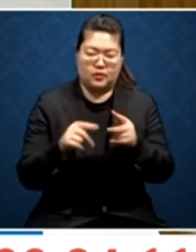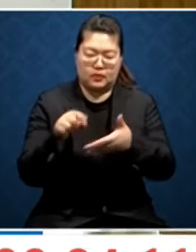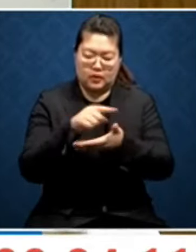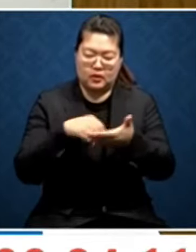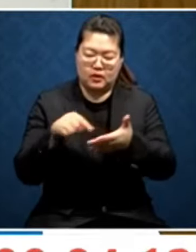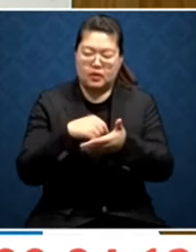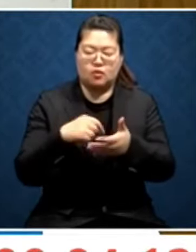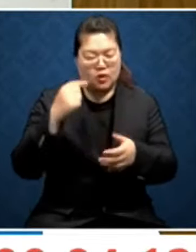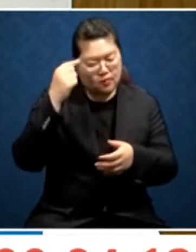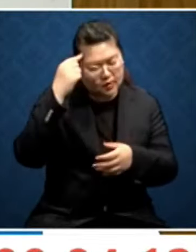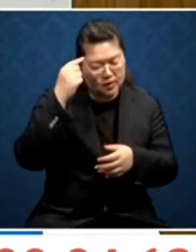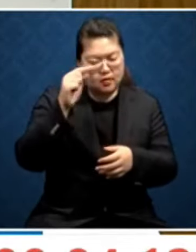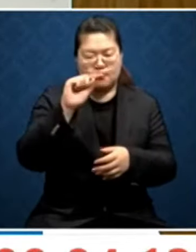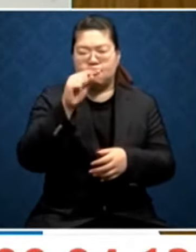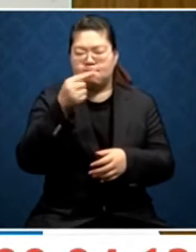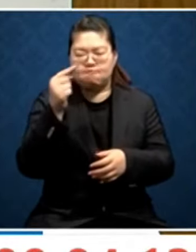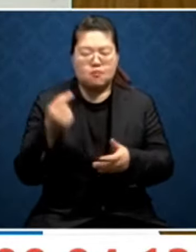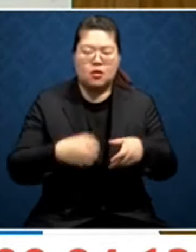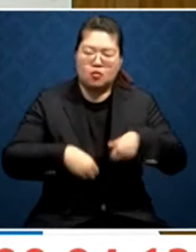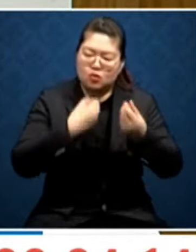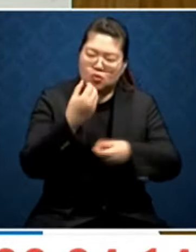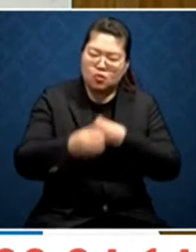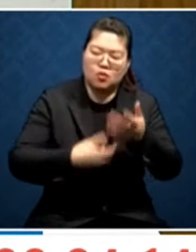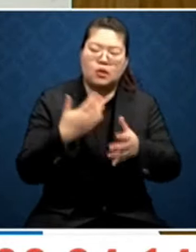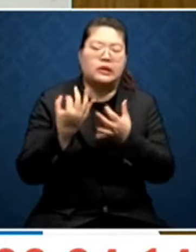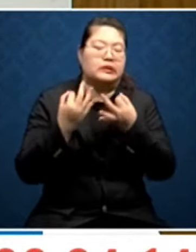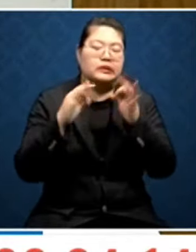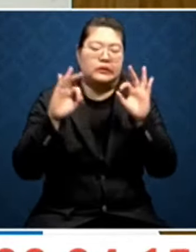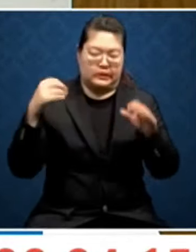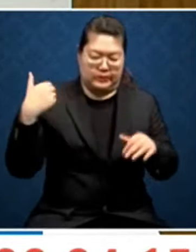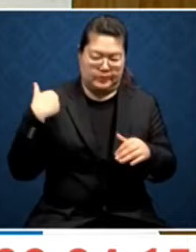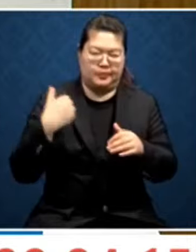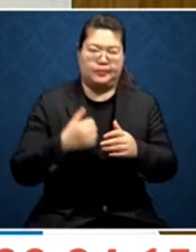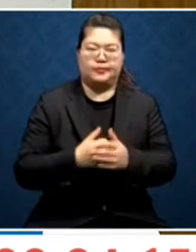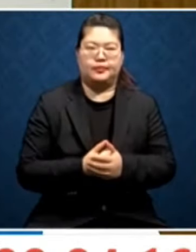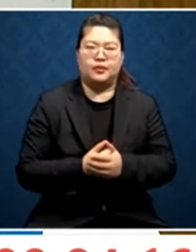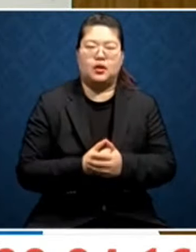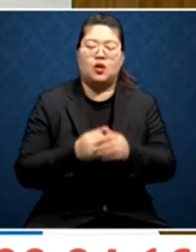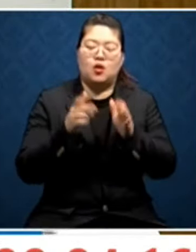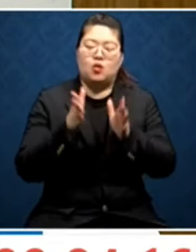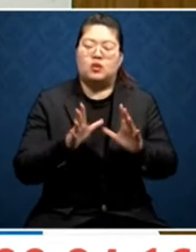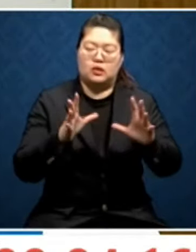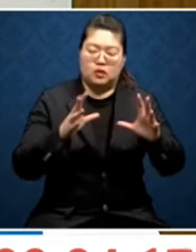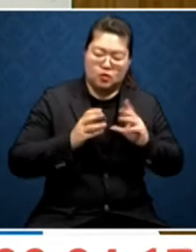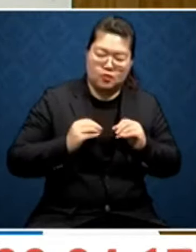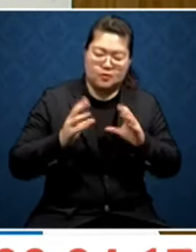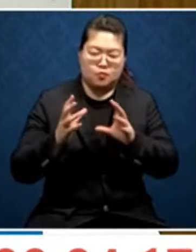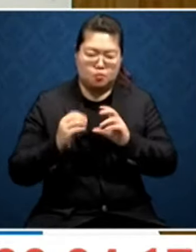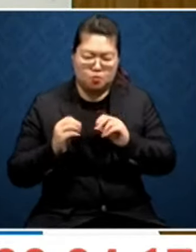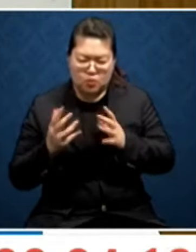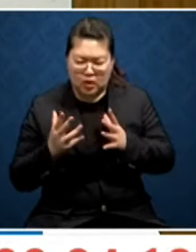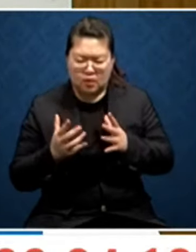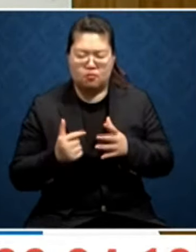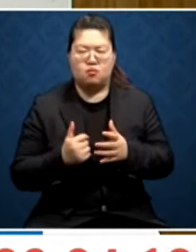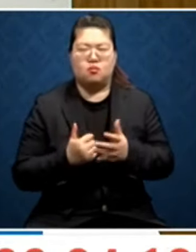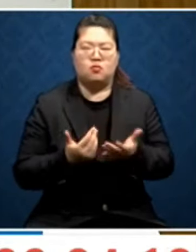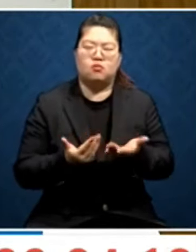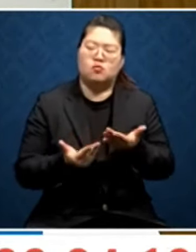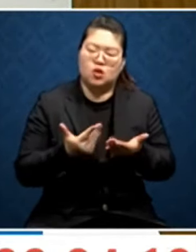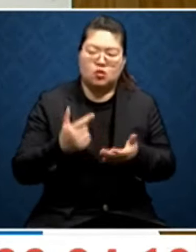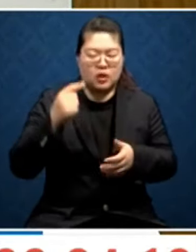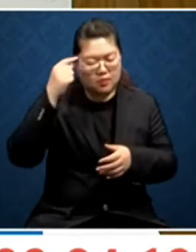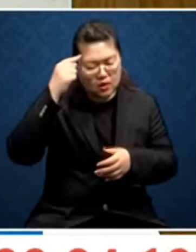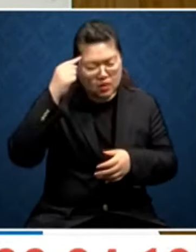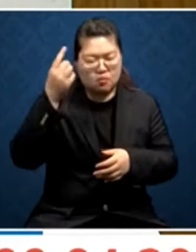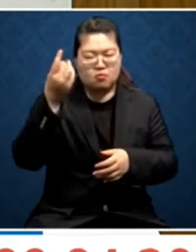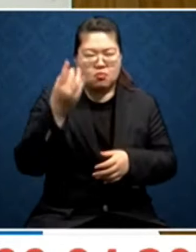ระนะครับและรอบด้านเท่าเทียมกันทั้งผู้เห็นชอบไม่เห็นชอบหรือมีความเห็นทางใดทางหนึ่ง